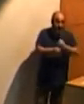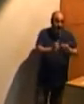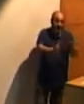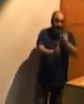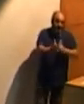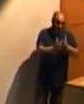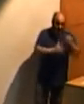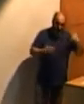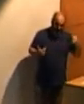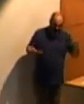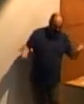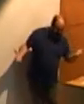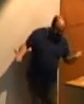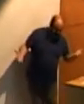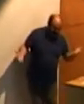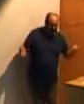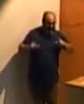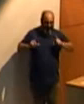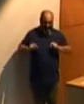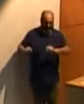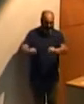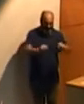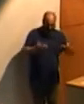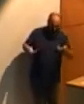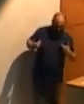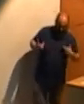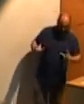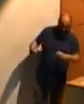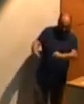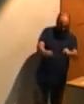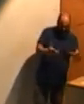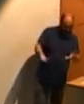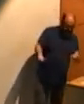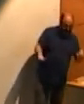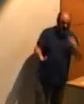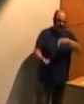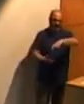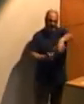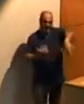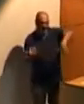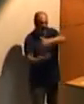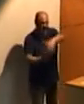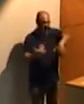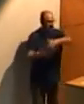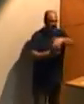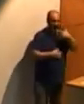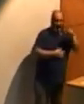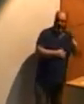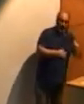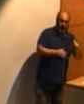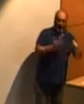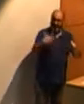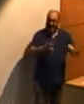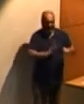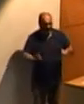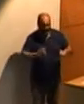la question de l'existence des formes qui nous entourent dans l'idée de mélanger finalement il n'y a pas de début il n'y a pas de fin y a pas de vie il